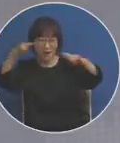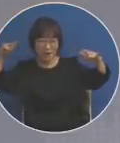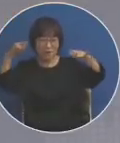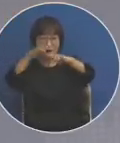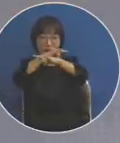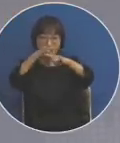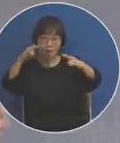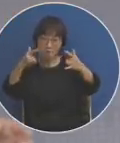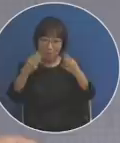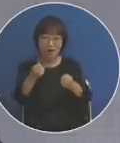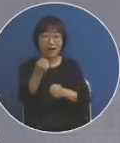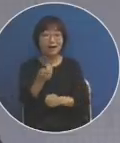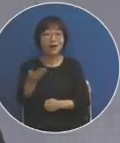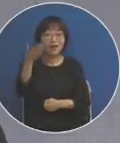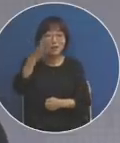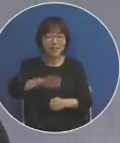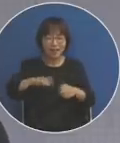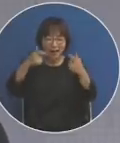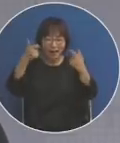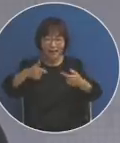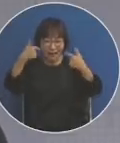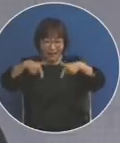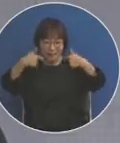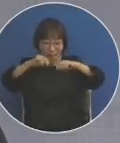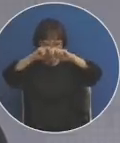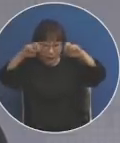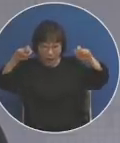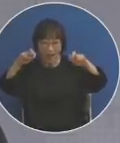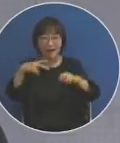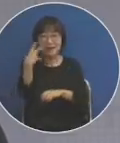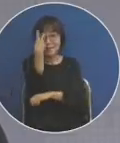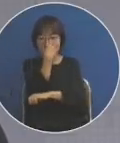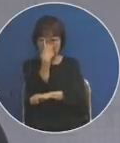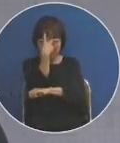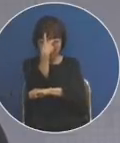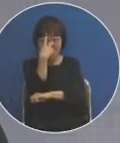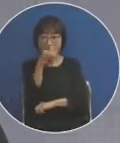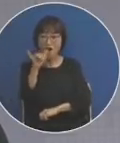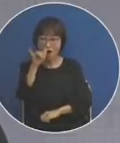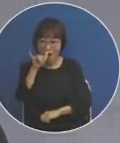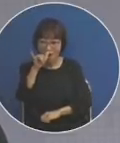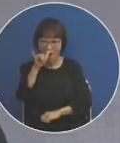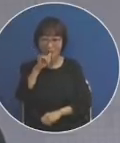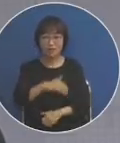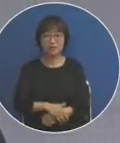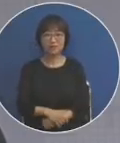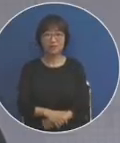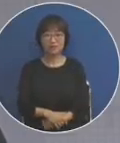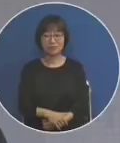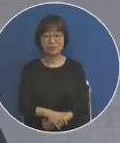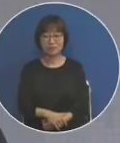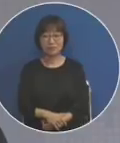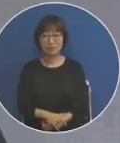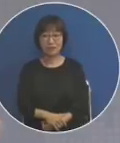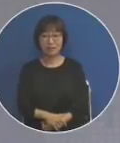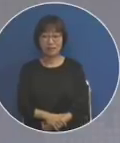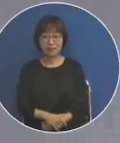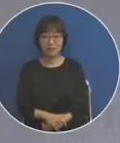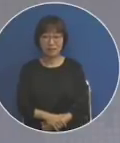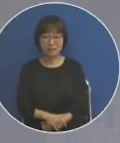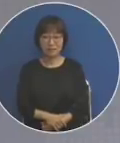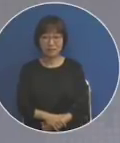겁니다. And there's so many planes flying throughout the sky, but without the watchmen, it's because of that that they don't have any accidents. 그래서 그 간혹 큰 사고 난